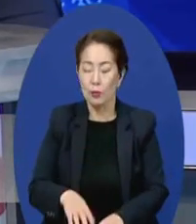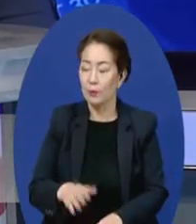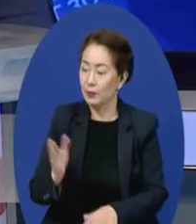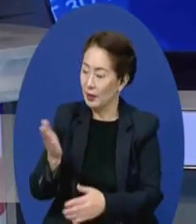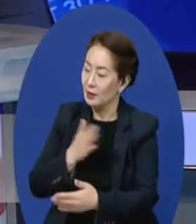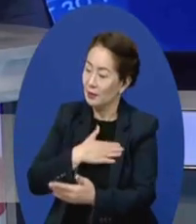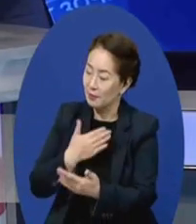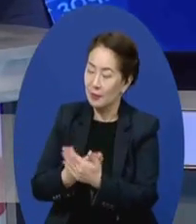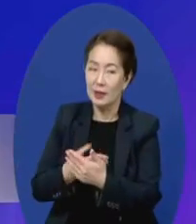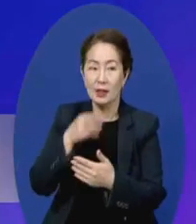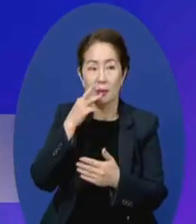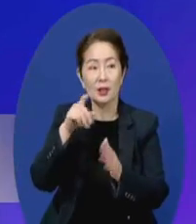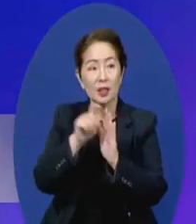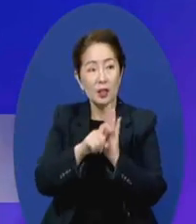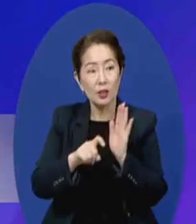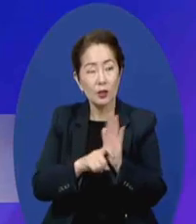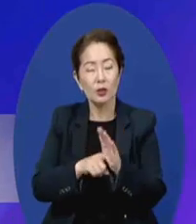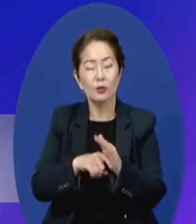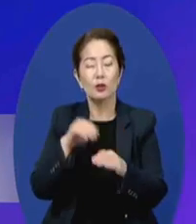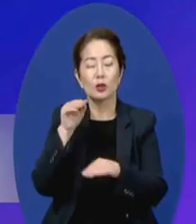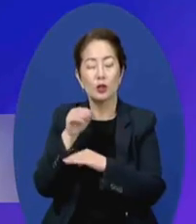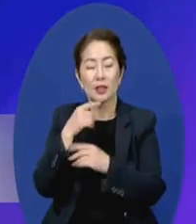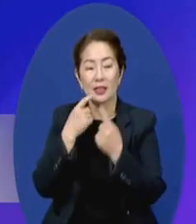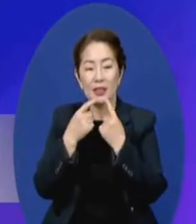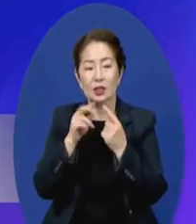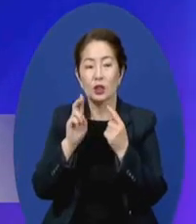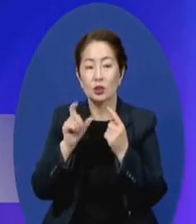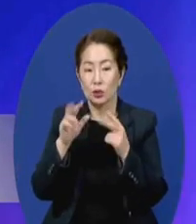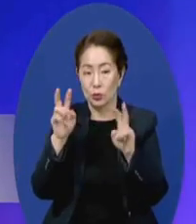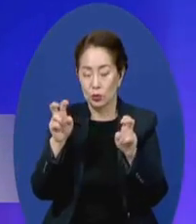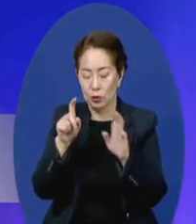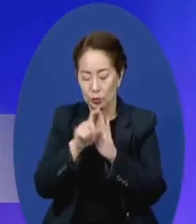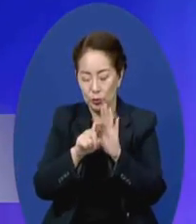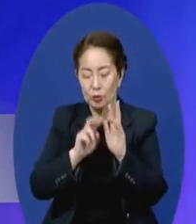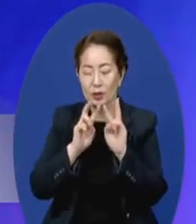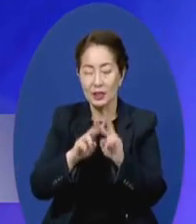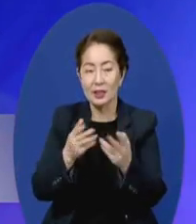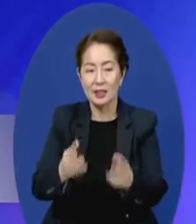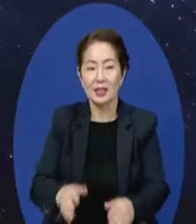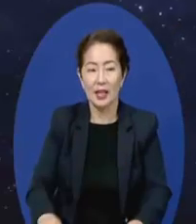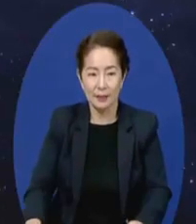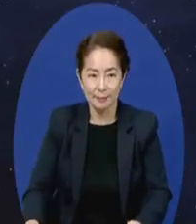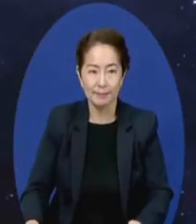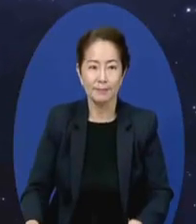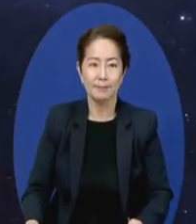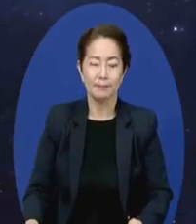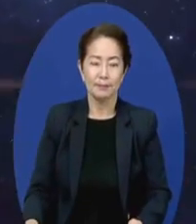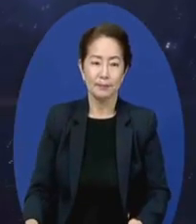маш их баярлалаа. Сая үр дүндээ хөтөлбөр та бүхэн зочны ярилцлагын болонга хүргэлээ хөтөлбөр үргэлжилж байна.